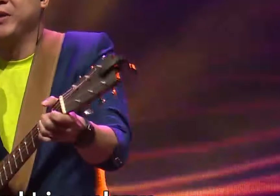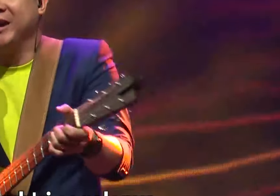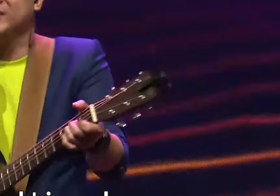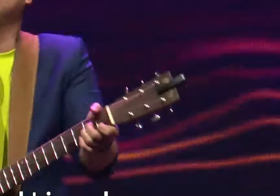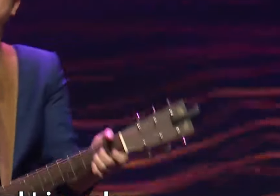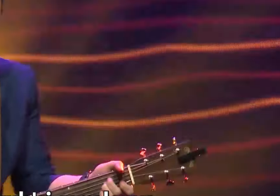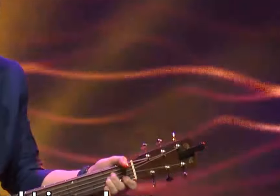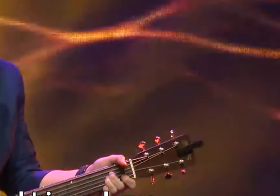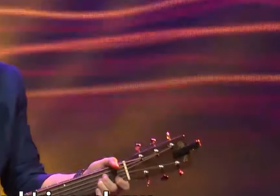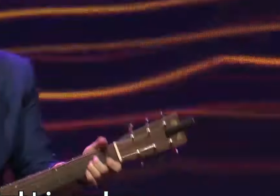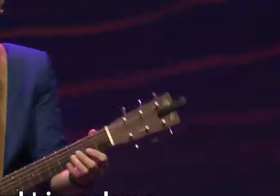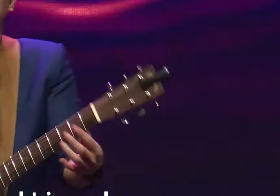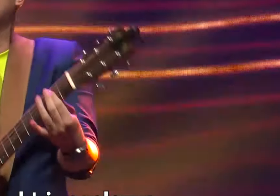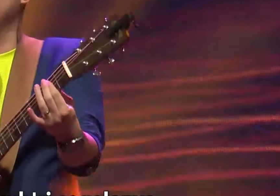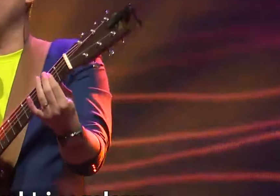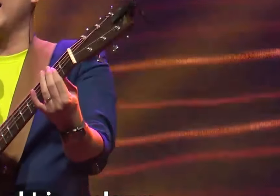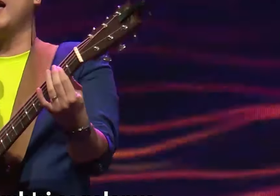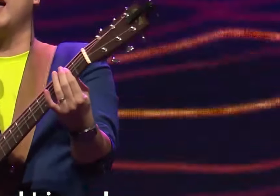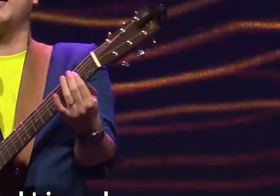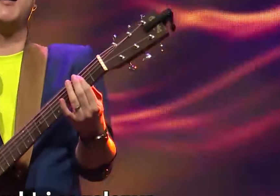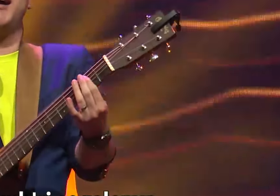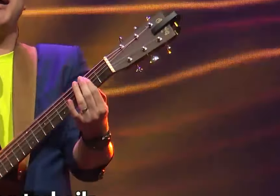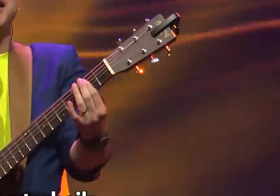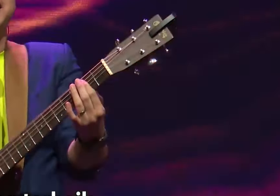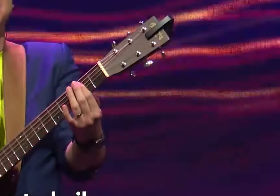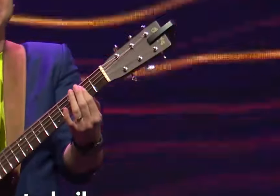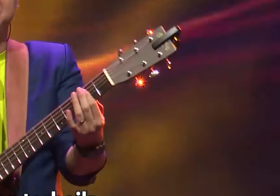ku beri segalanya,